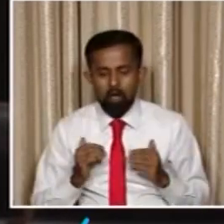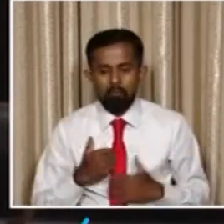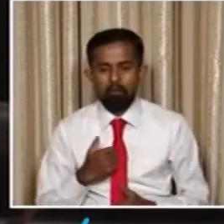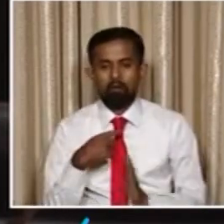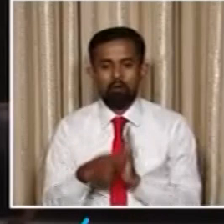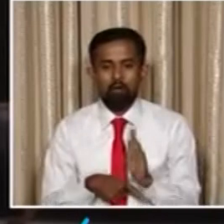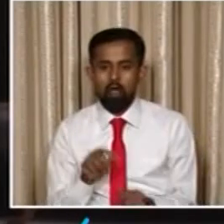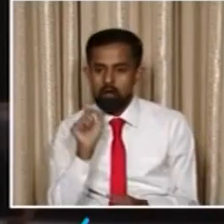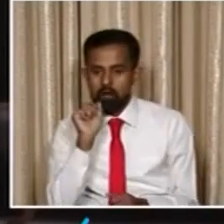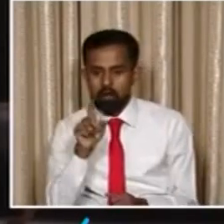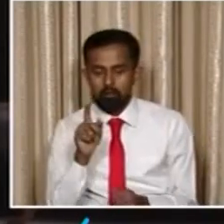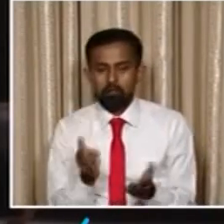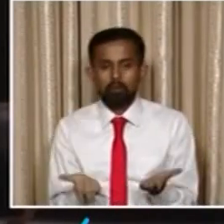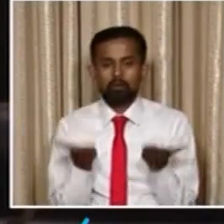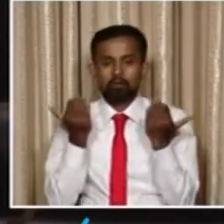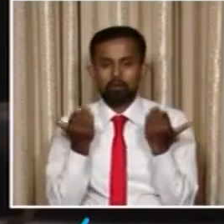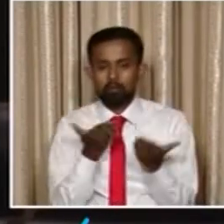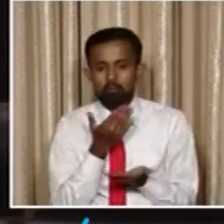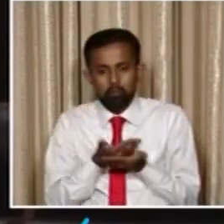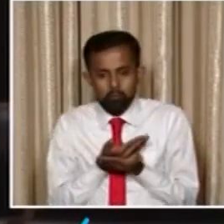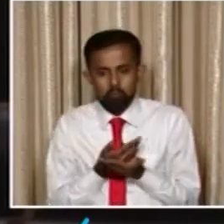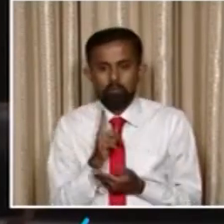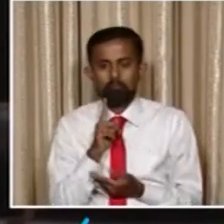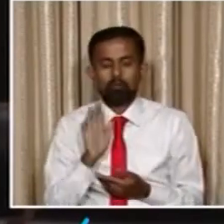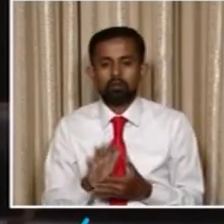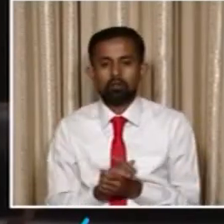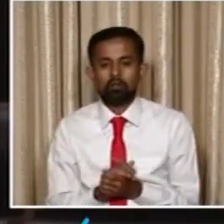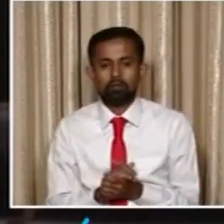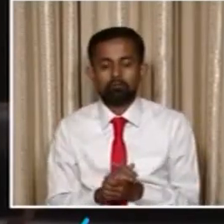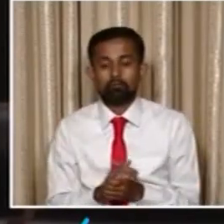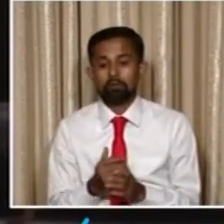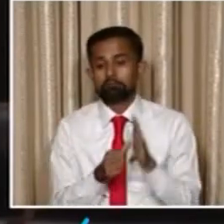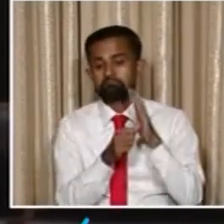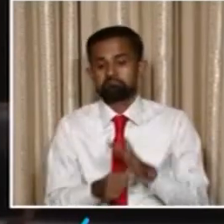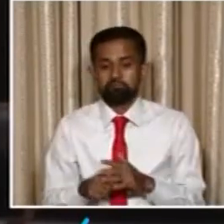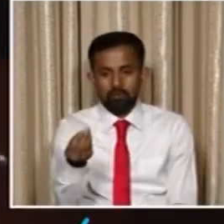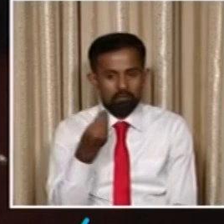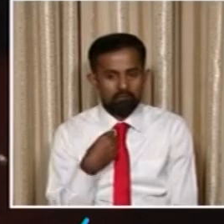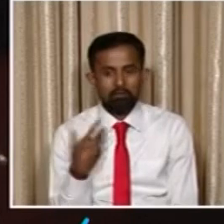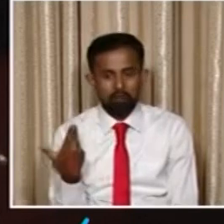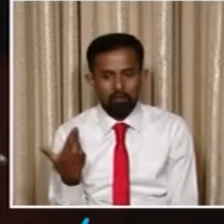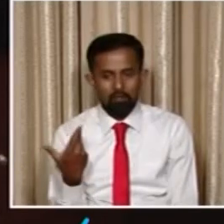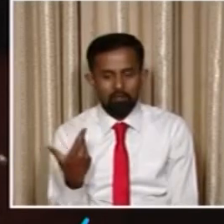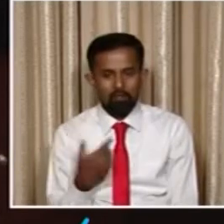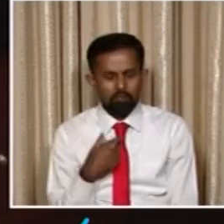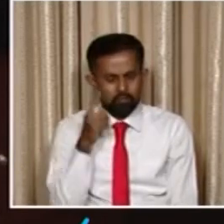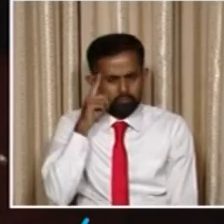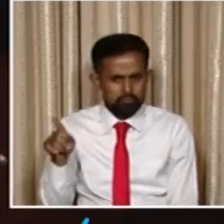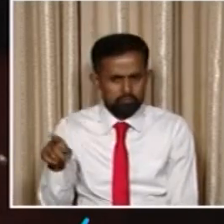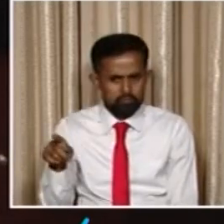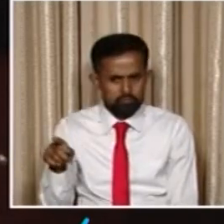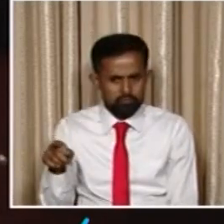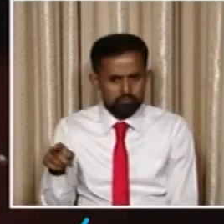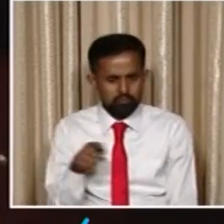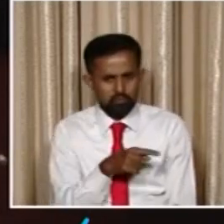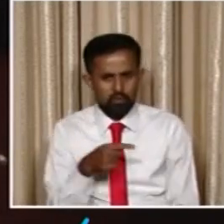රට නම අපිට ගෙනියන්න යමක් තියෙන ඉතුරු වෙලා තියෙන්නේ. ඒකටත් මේ කනකොකා හඬන කාලයක් ඇවිල්ලා තියෙන්නේ. අපිට බොහොම සැකයක් තියෙනවා.